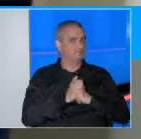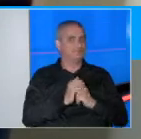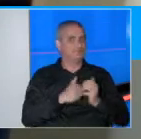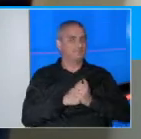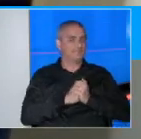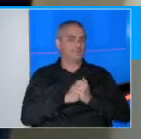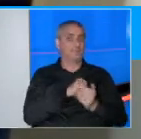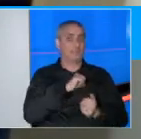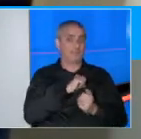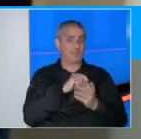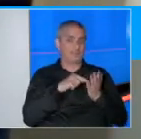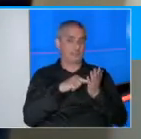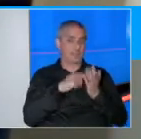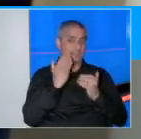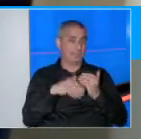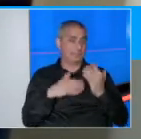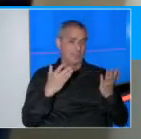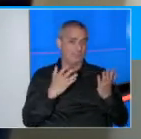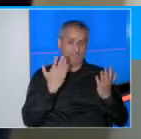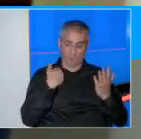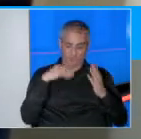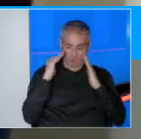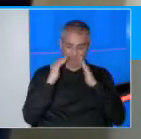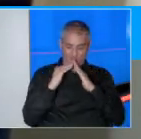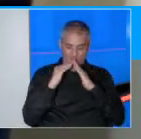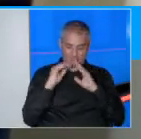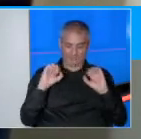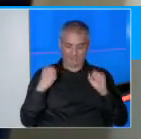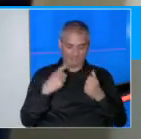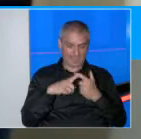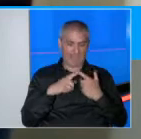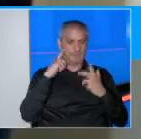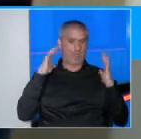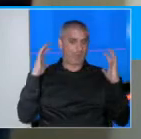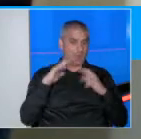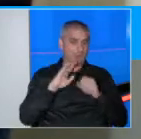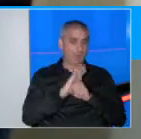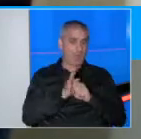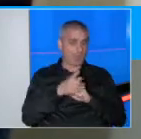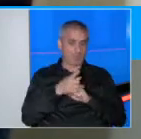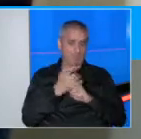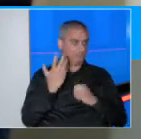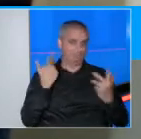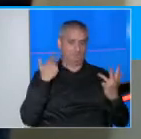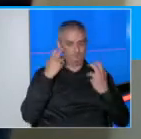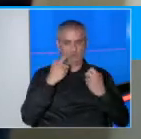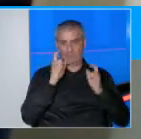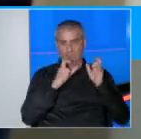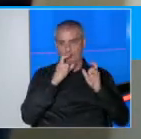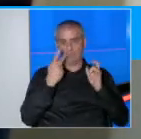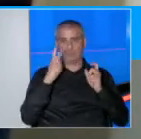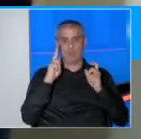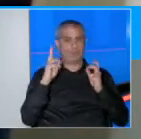נתון מעניין, שירה, כי בסופו של דבר, כשהיינו בבית, בסגרים, בלחץ מהקורונה, היה מצופה שאנשים אולי